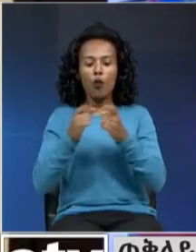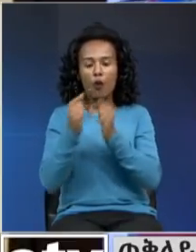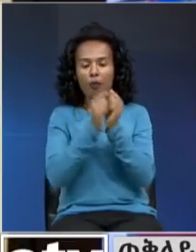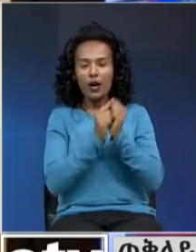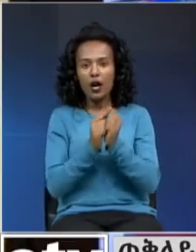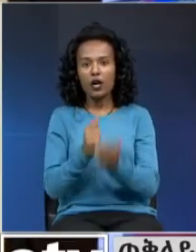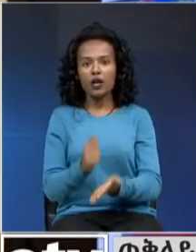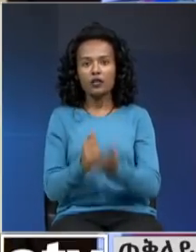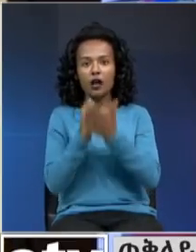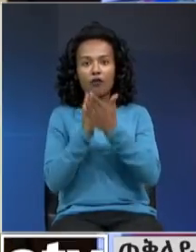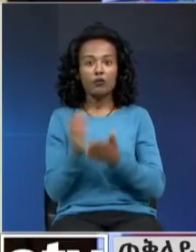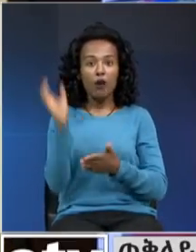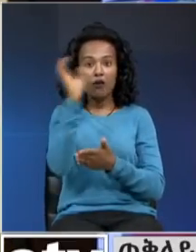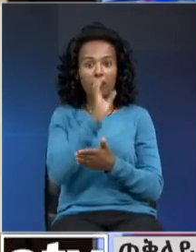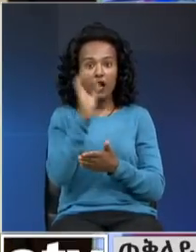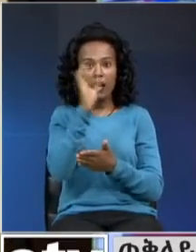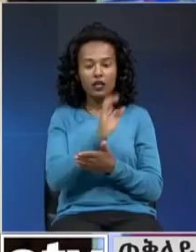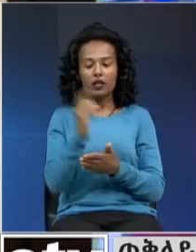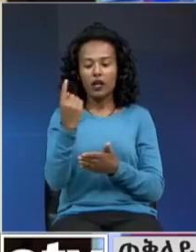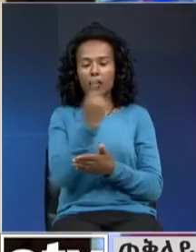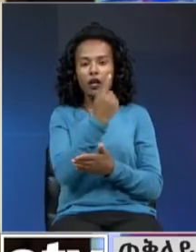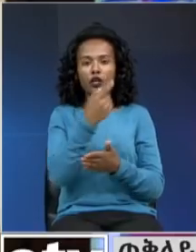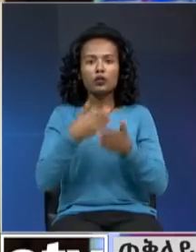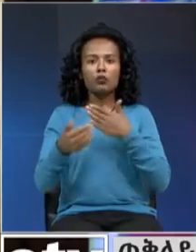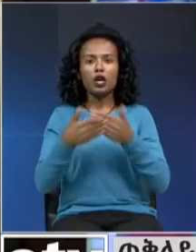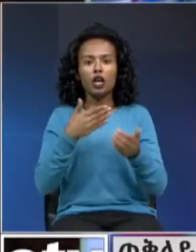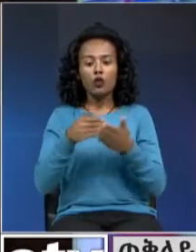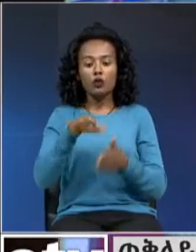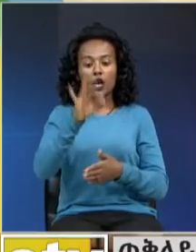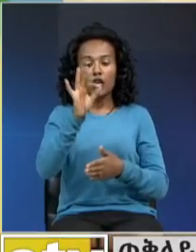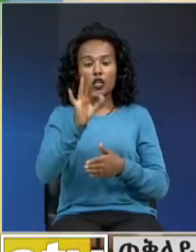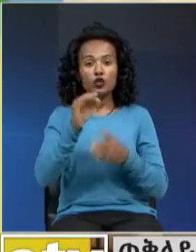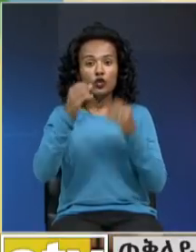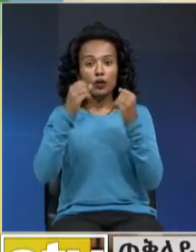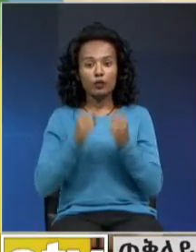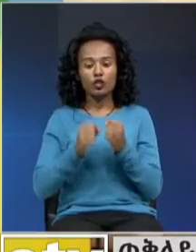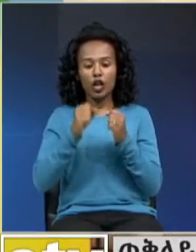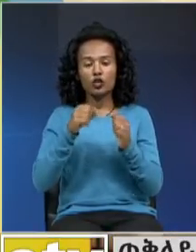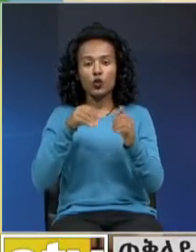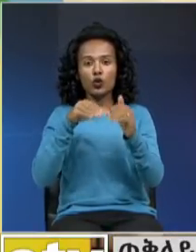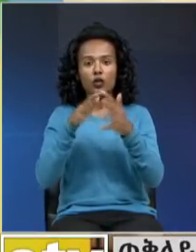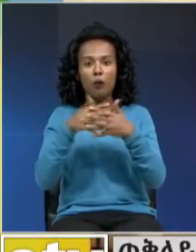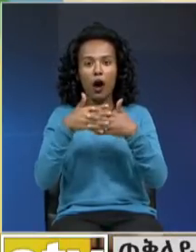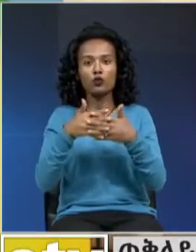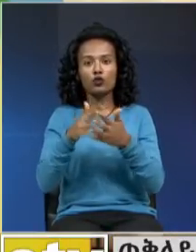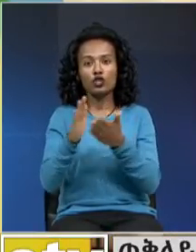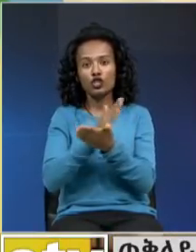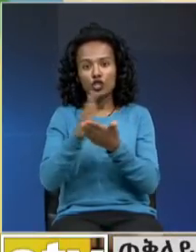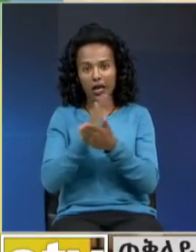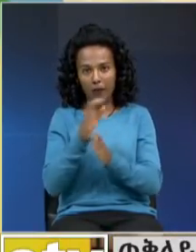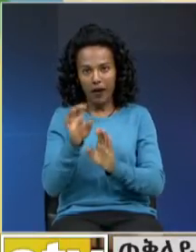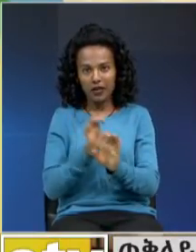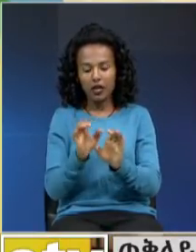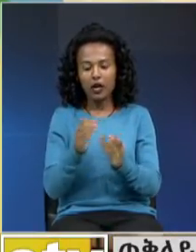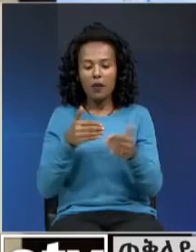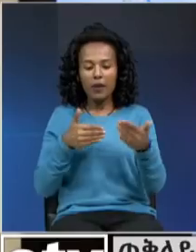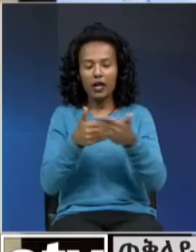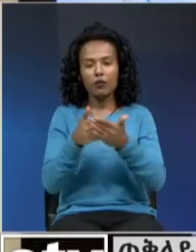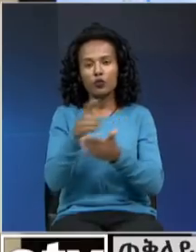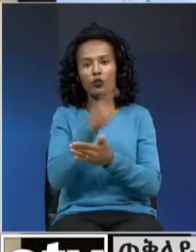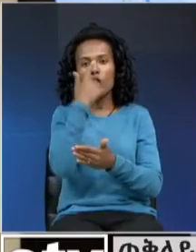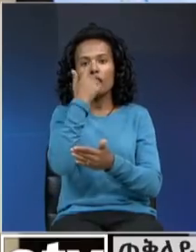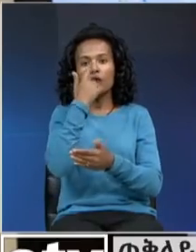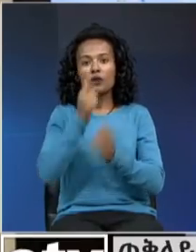በጋራ ድጋፍን ማፈላለግ፣ እያንዳንዳችን በቀላሉ ልናገኛቸው የምንችላቸውን ግብዓቶች መጋራት፣ እንዲሁም ደግሞ በቅርበት ሆኖ